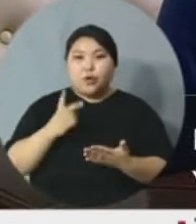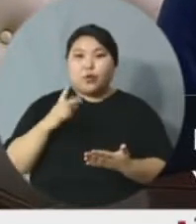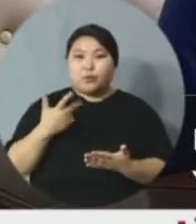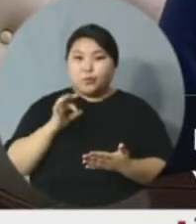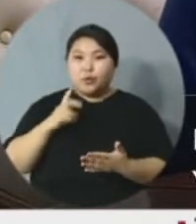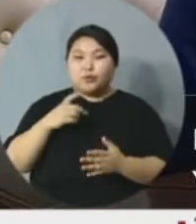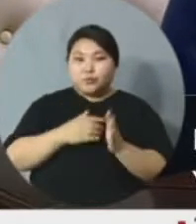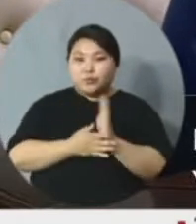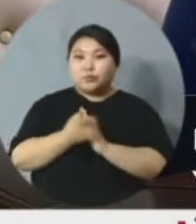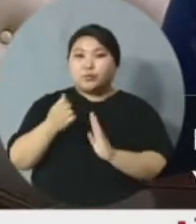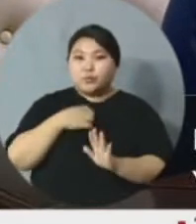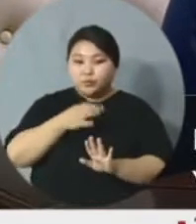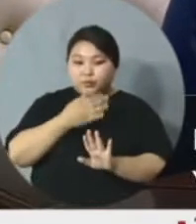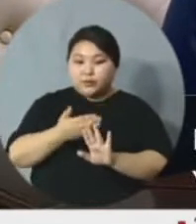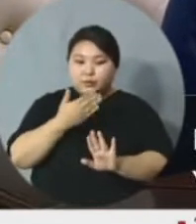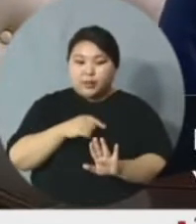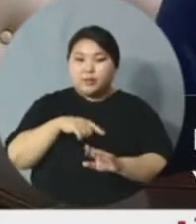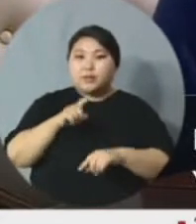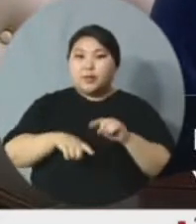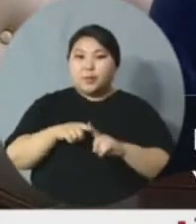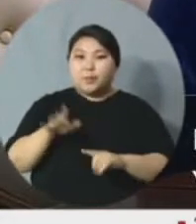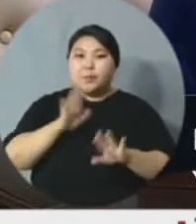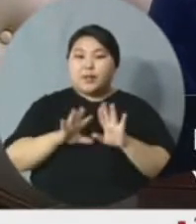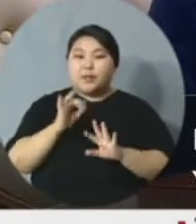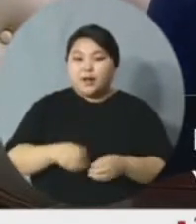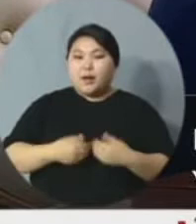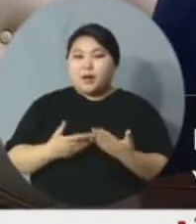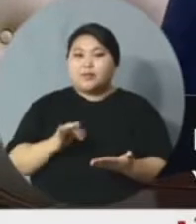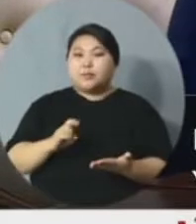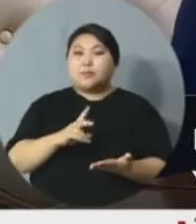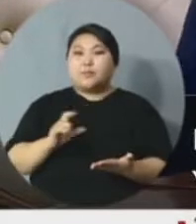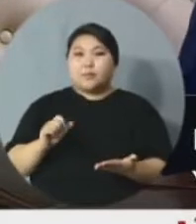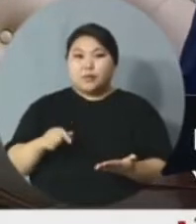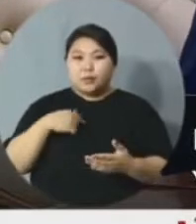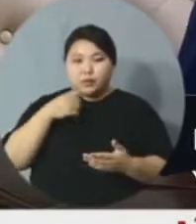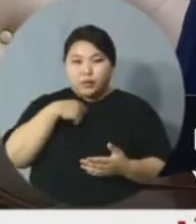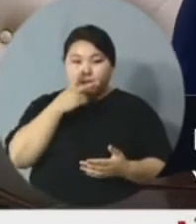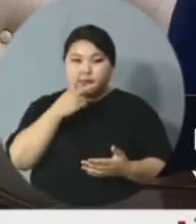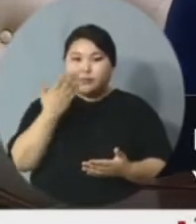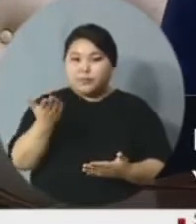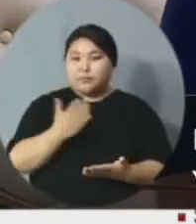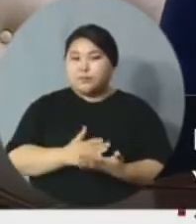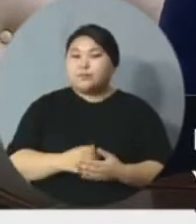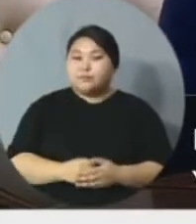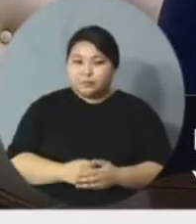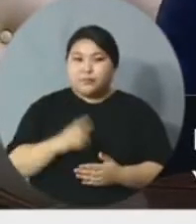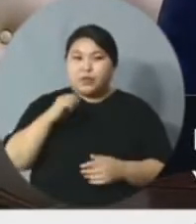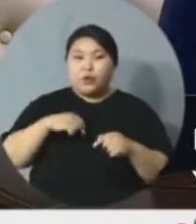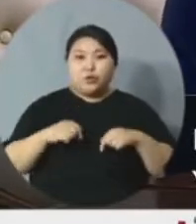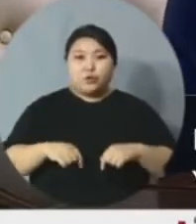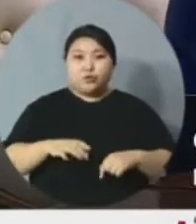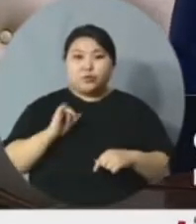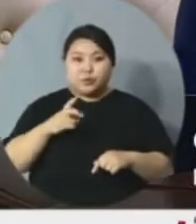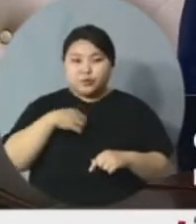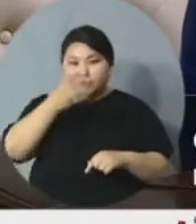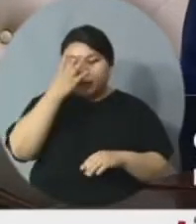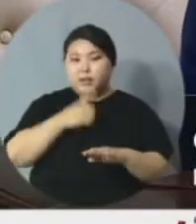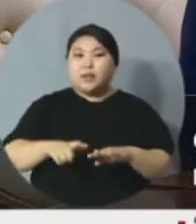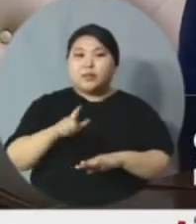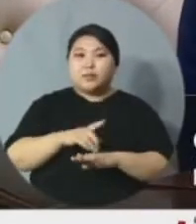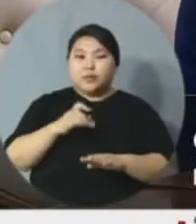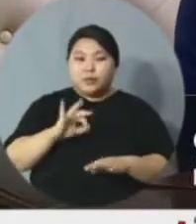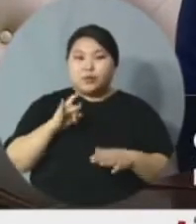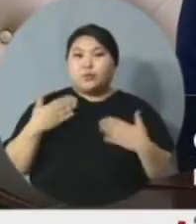За 23 оны төсөв үрдчилсэн байдлаар ер нь ямар байдлаар гарсан байна гэж мэдээлэл харж байна. За өнөөдөр бол засгийн газар